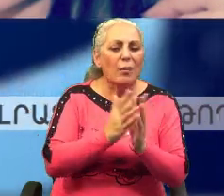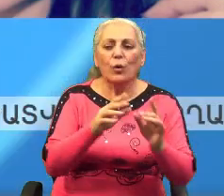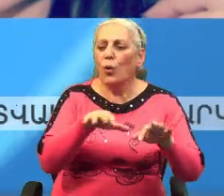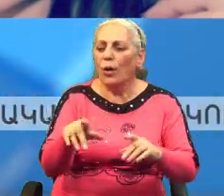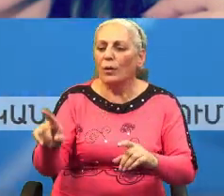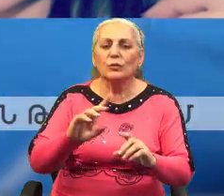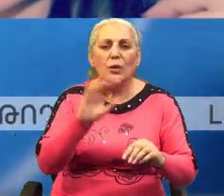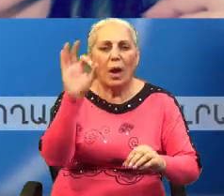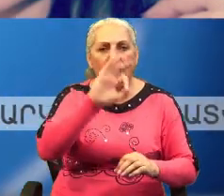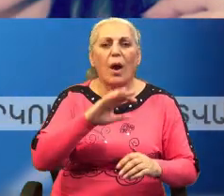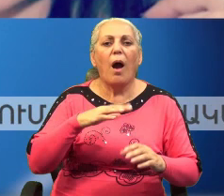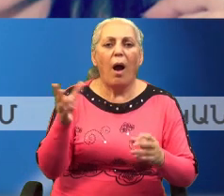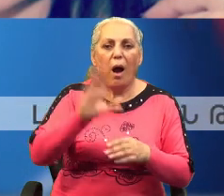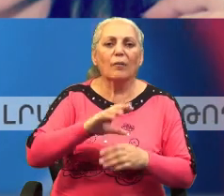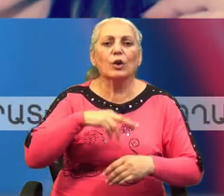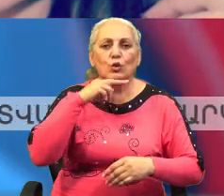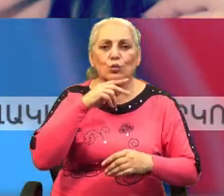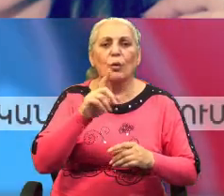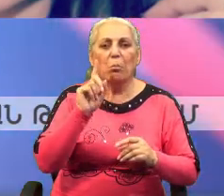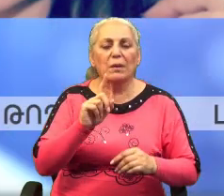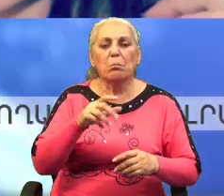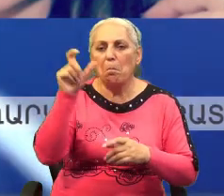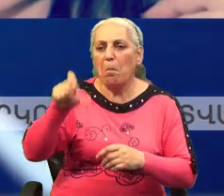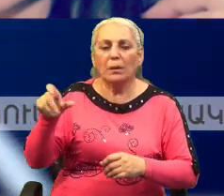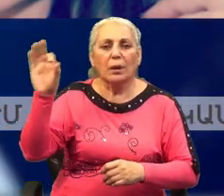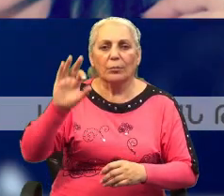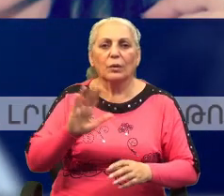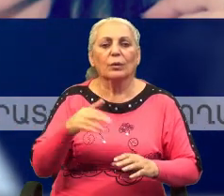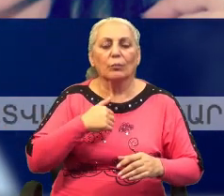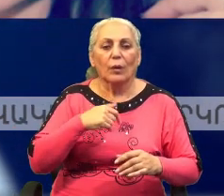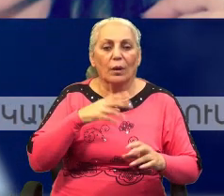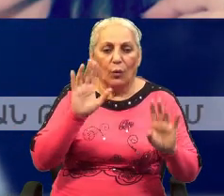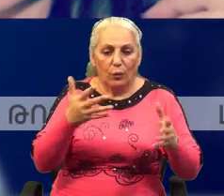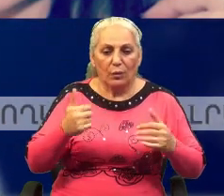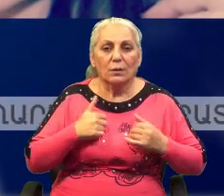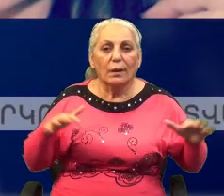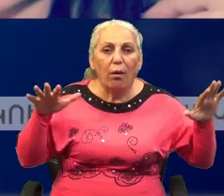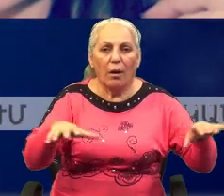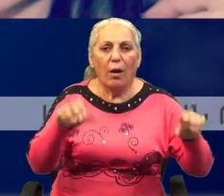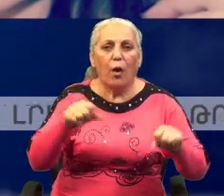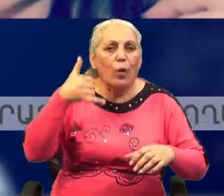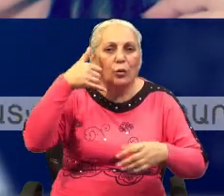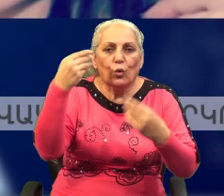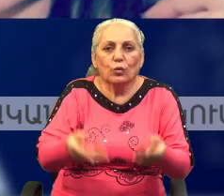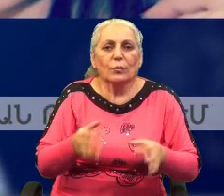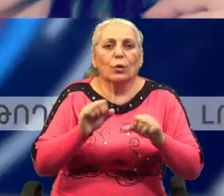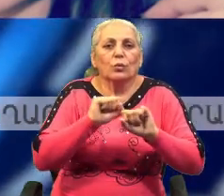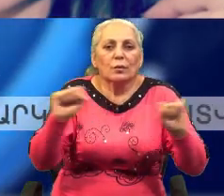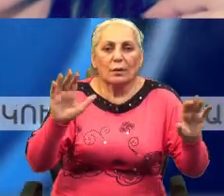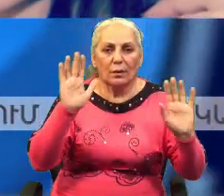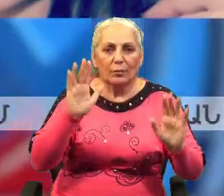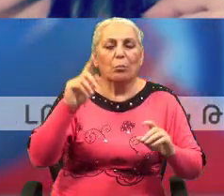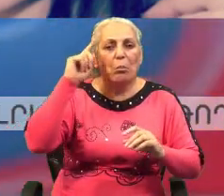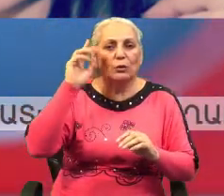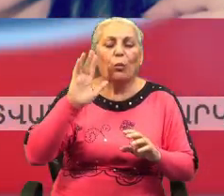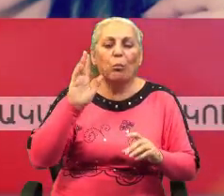քան մարդկանց։ Անգամ մեզ վնասելով փրկում ենք մեր հեռախոսները գետին ընկնելուց, բայց վարքյան անգամ չենք մտածում, որ մտերի